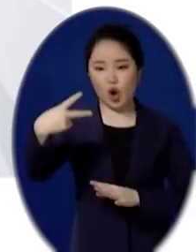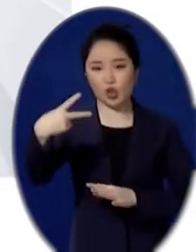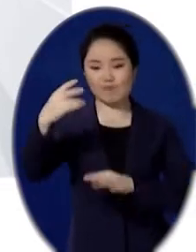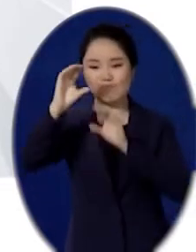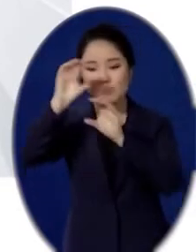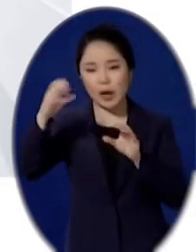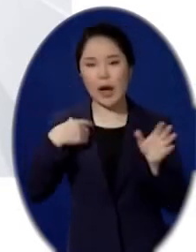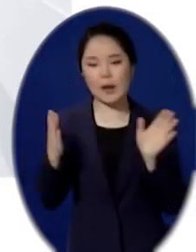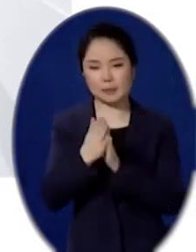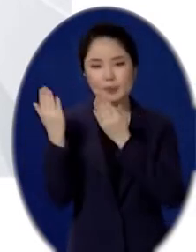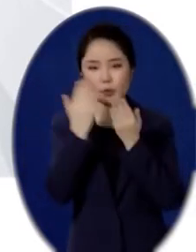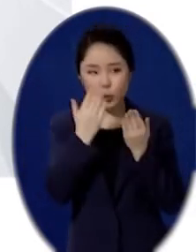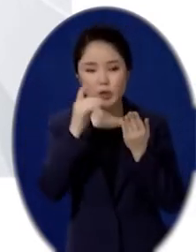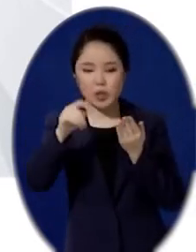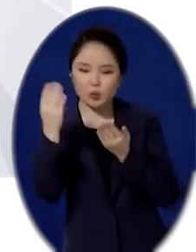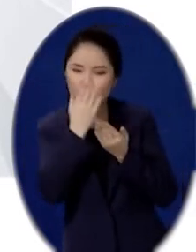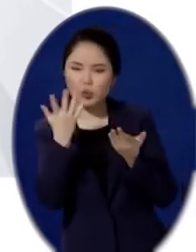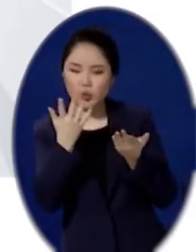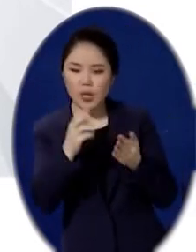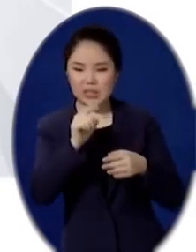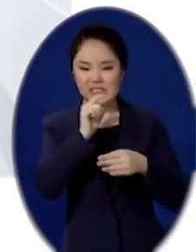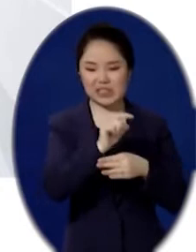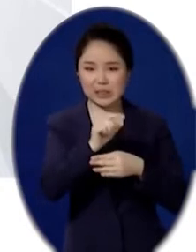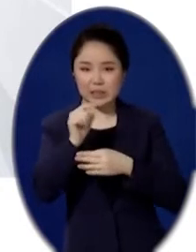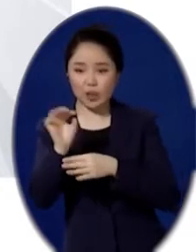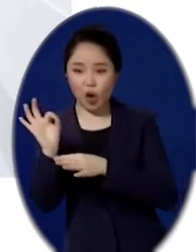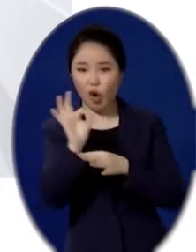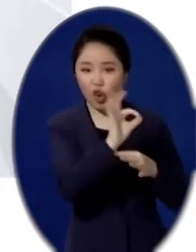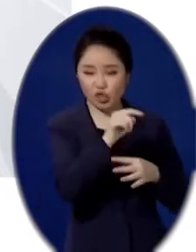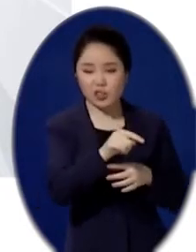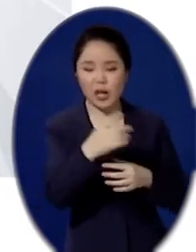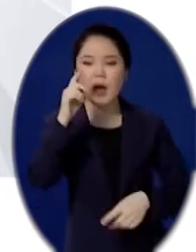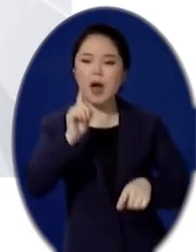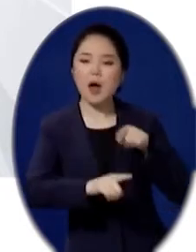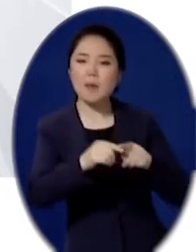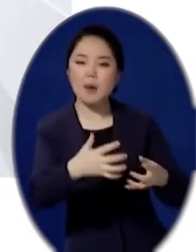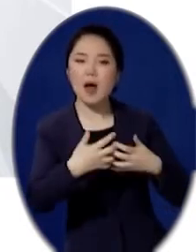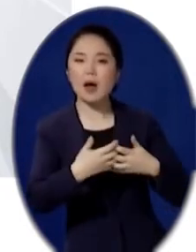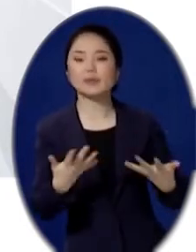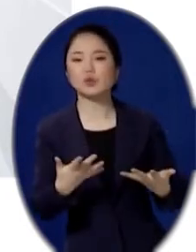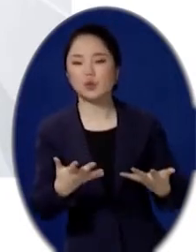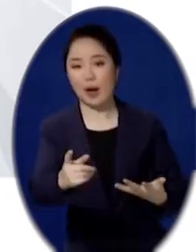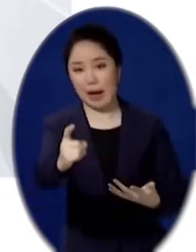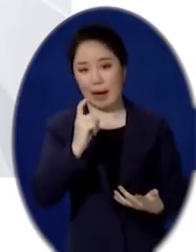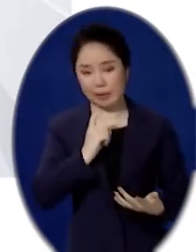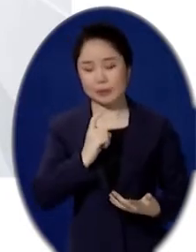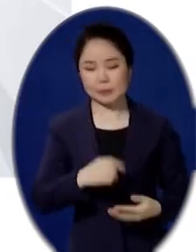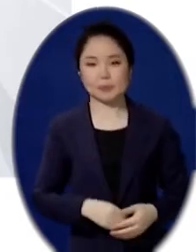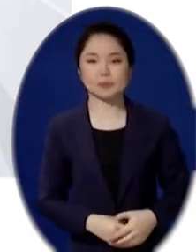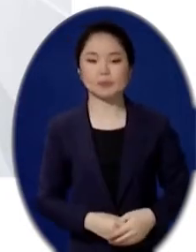багштайгаа хамт уншъя. Уншихдаа цэгийн оронд ямар амтны нэр байгааг нөхөж уншин шүү хүүхдэдээ.